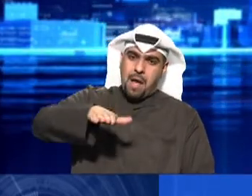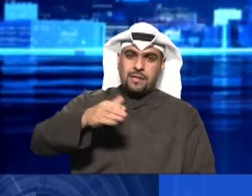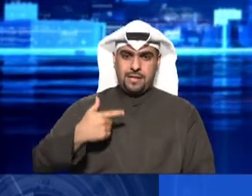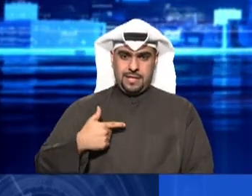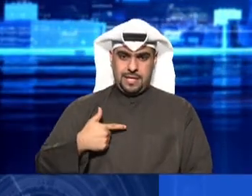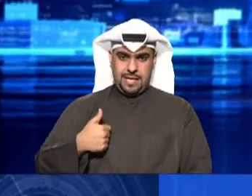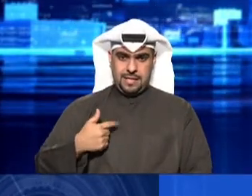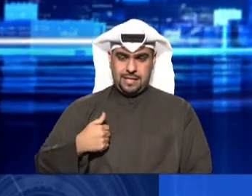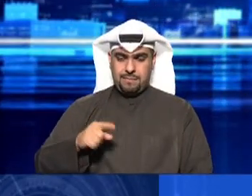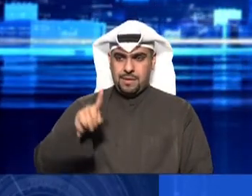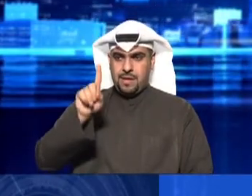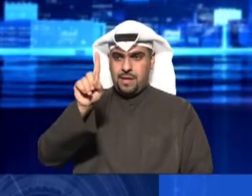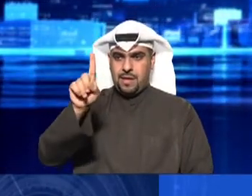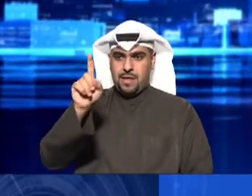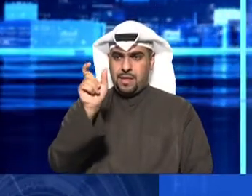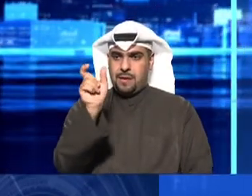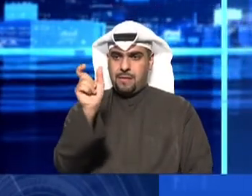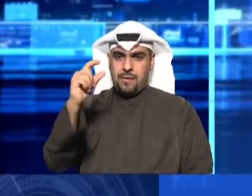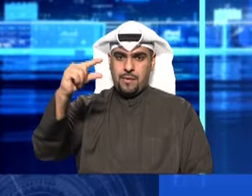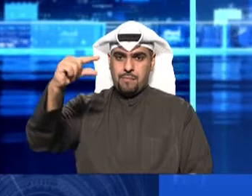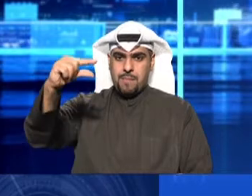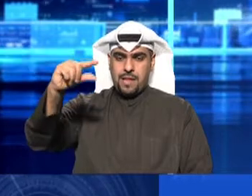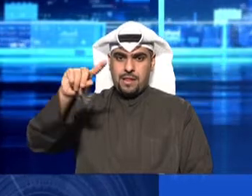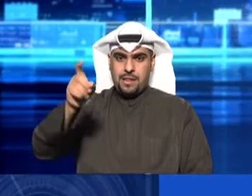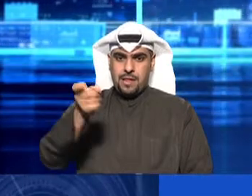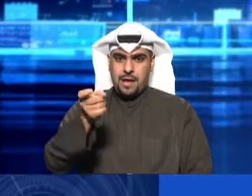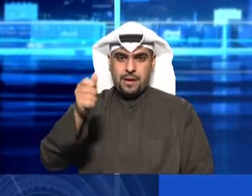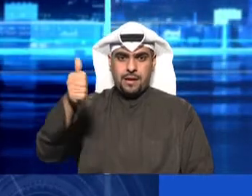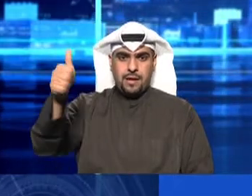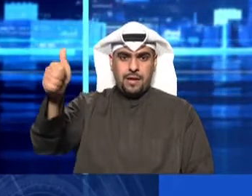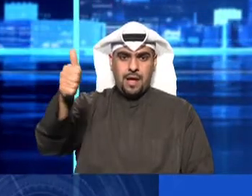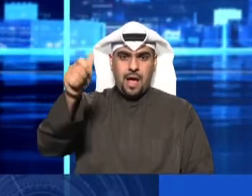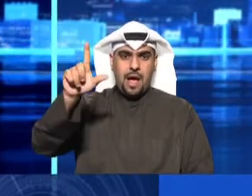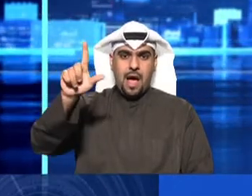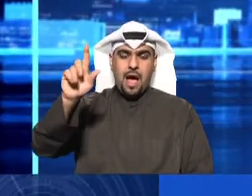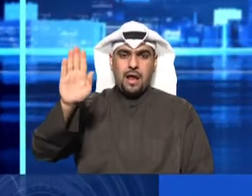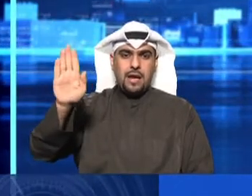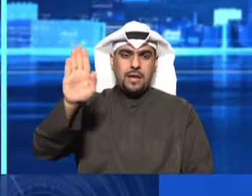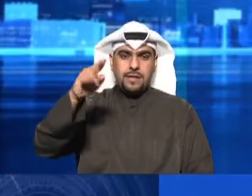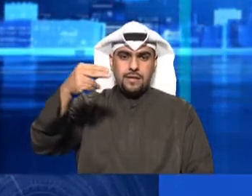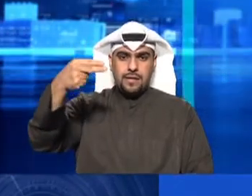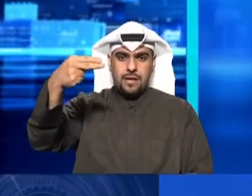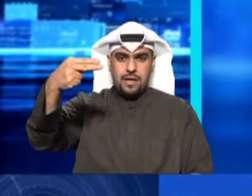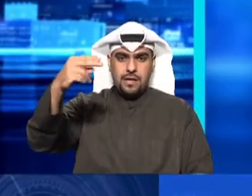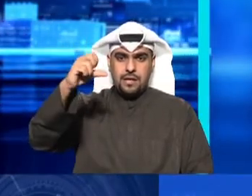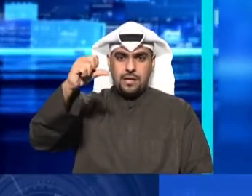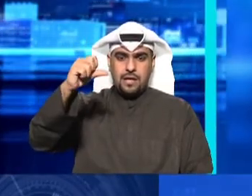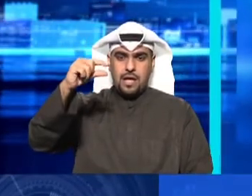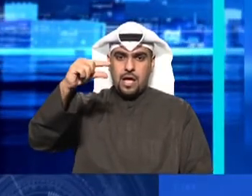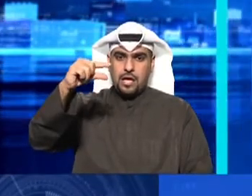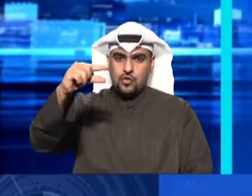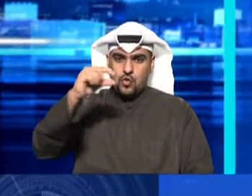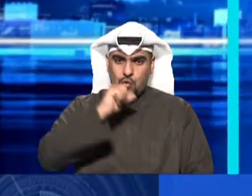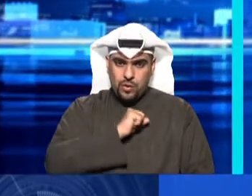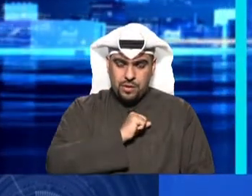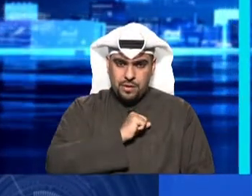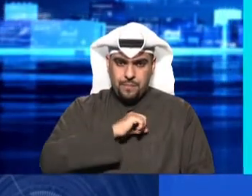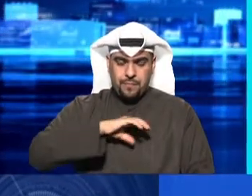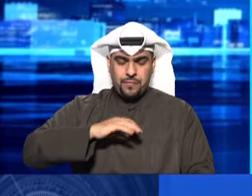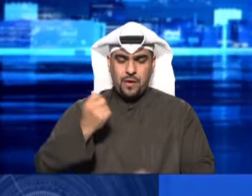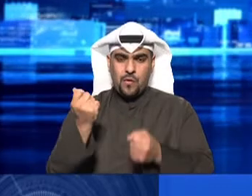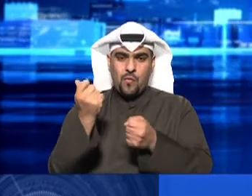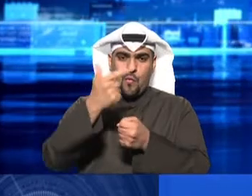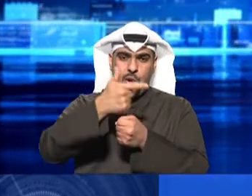تعازيه وصادق مواساته بوفاة المغفور له بإذن الله تعالى صاحب السمو الأمير بندر بن محمد بن